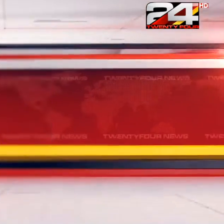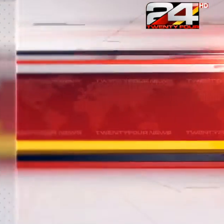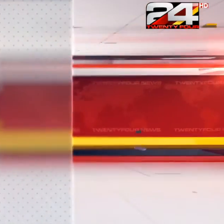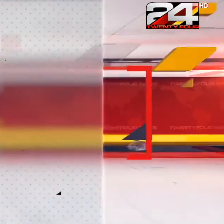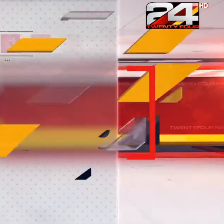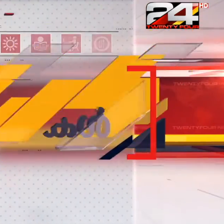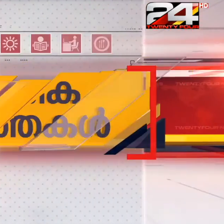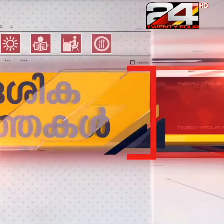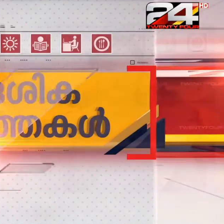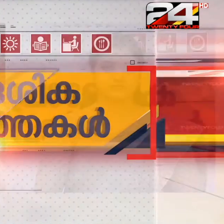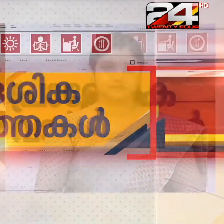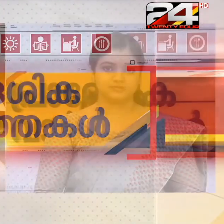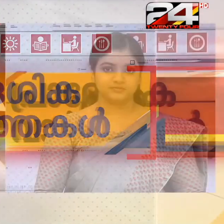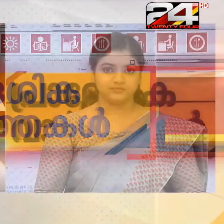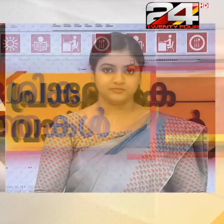νொக்காம்